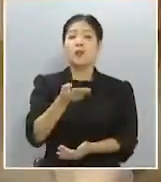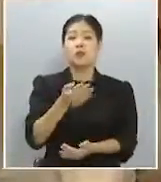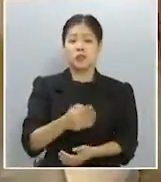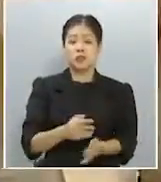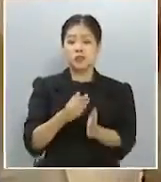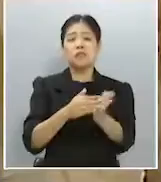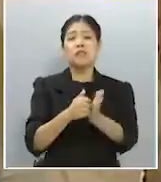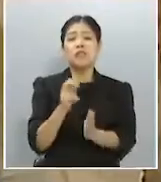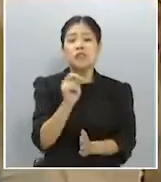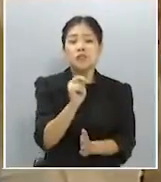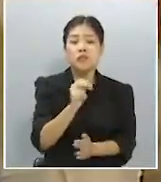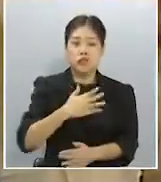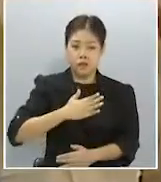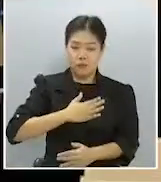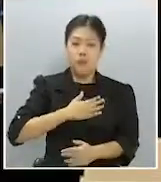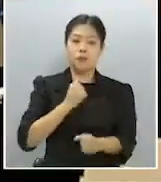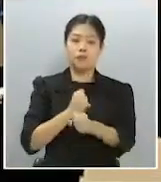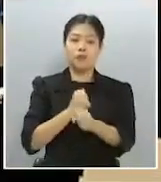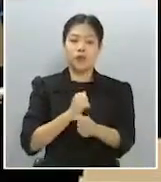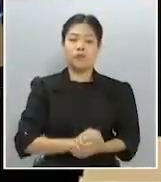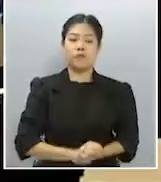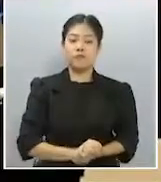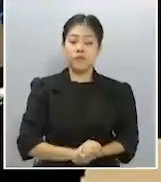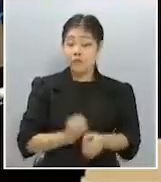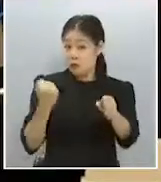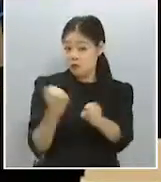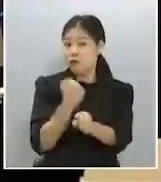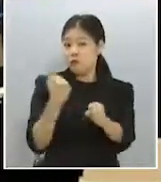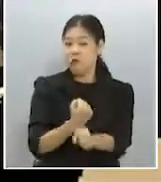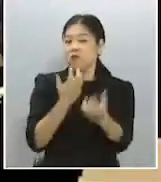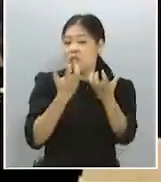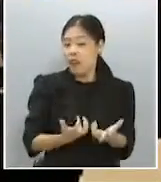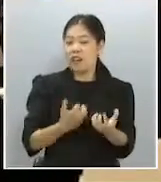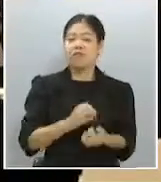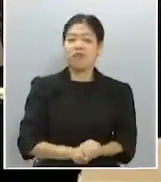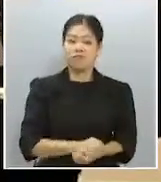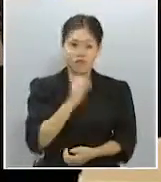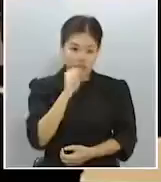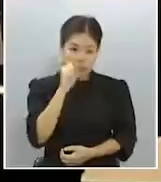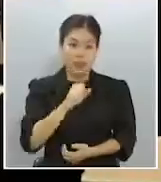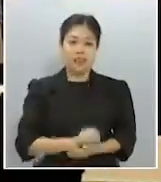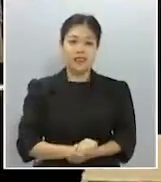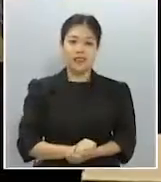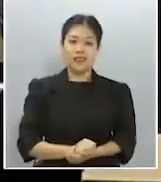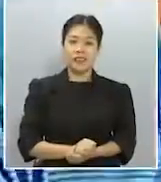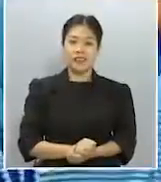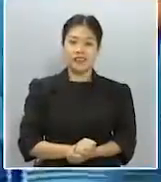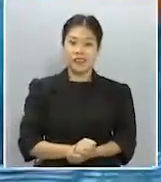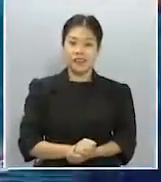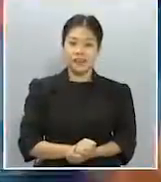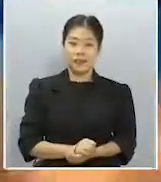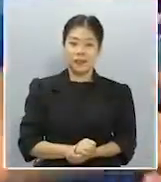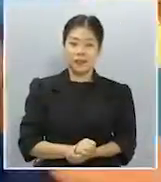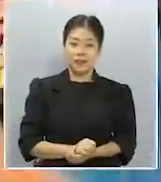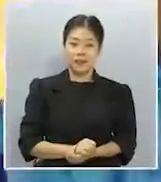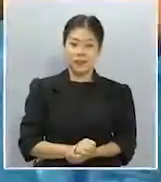งินว่าไง พวกเรากระซิบกันในทีมนะครับผมเราจะไปซ้อมมาอย่างหนักไม่แพ้แน่นอนใช่ไหมครับ เฮ้ยเห็นไห